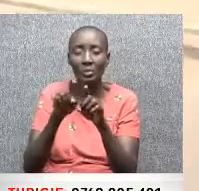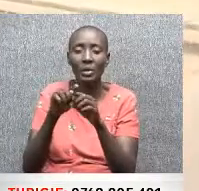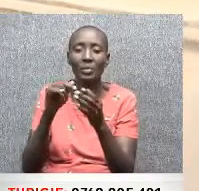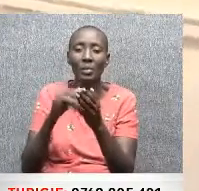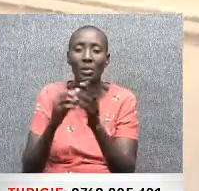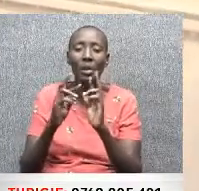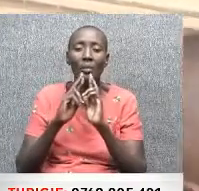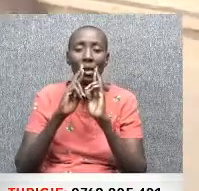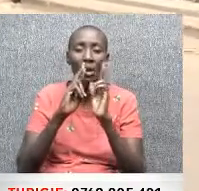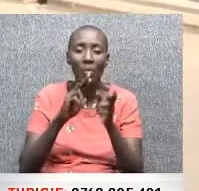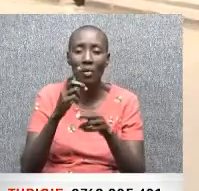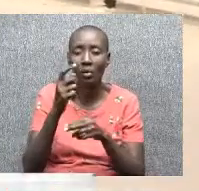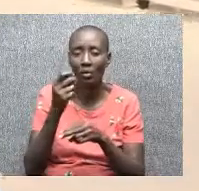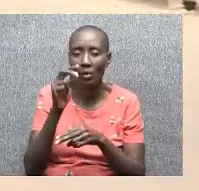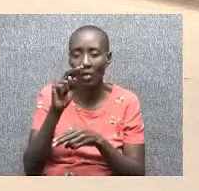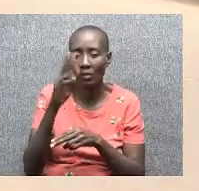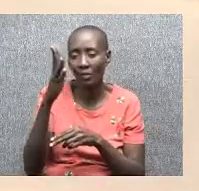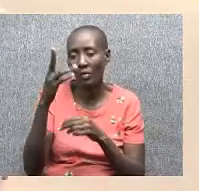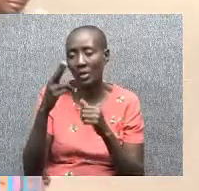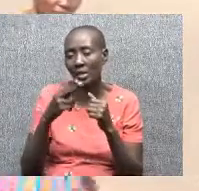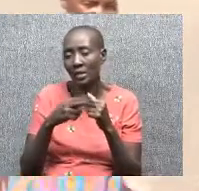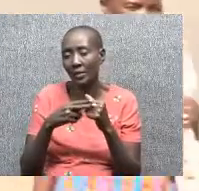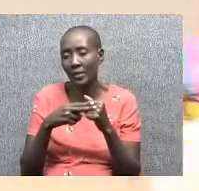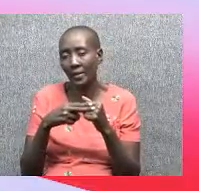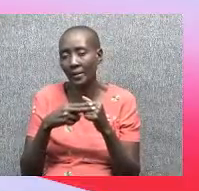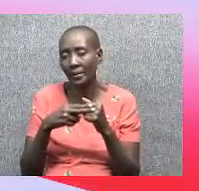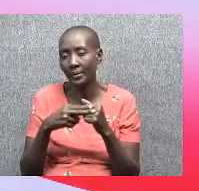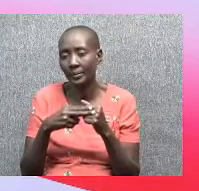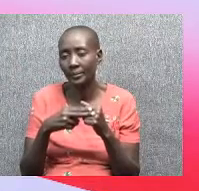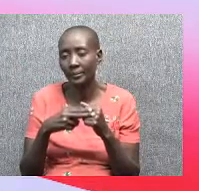Nikiripotia TV47, mimi ni Poris Yokao.